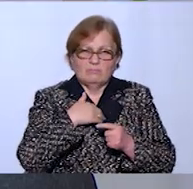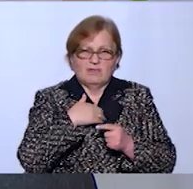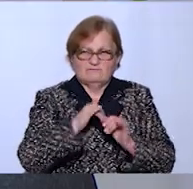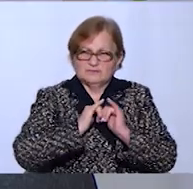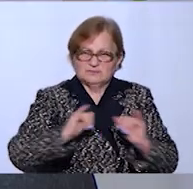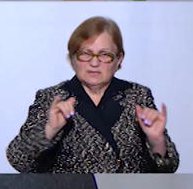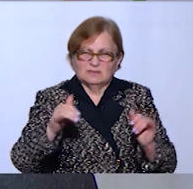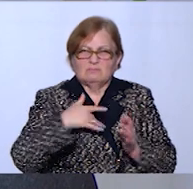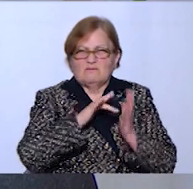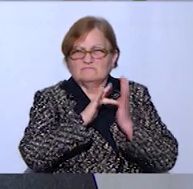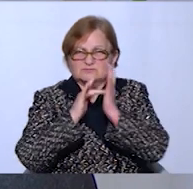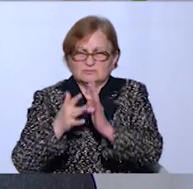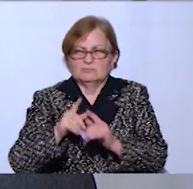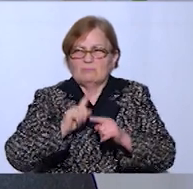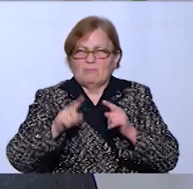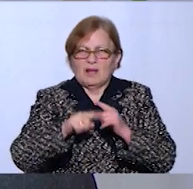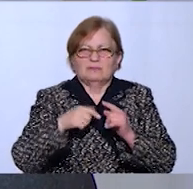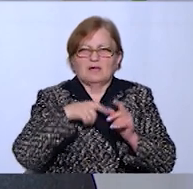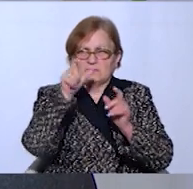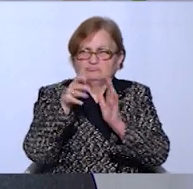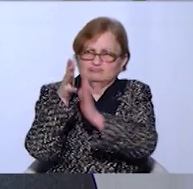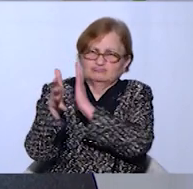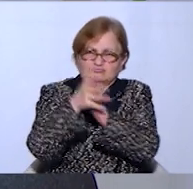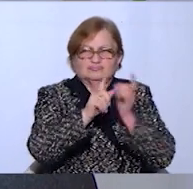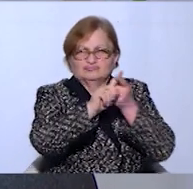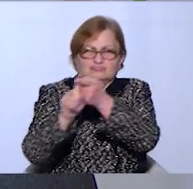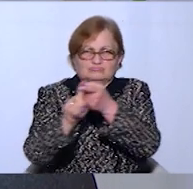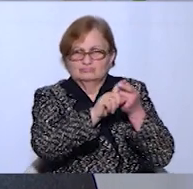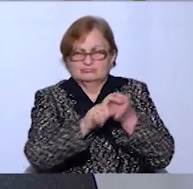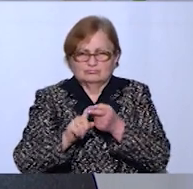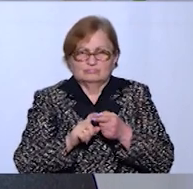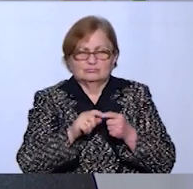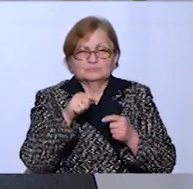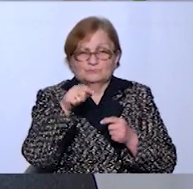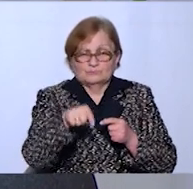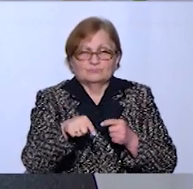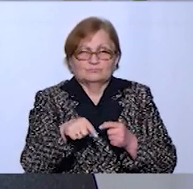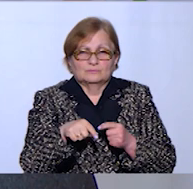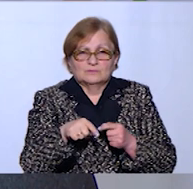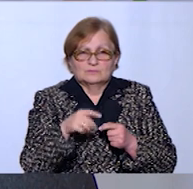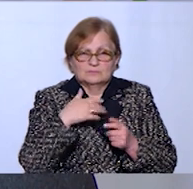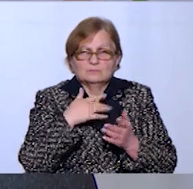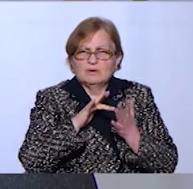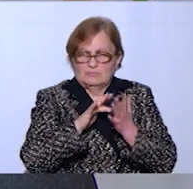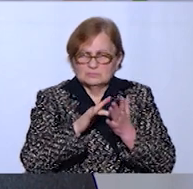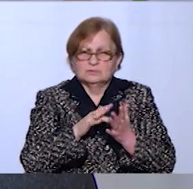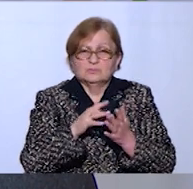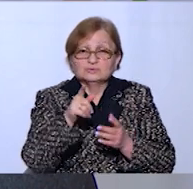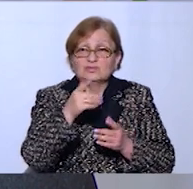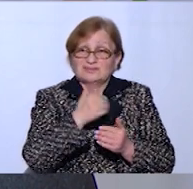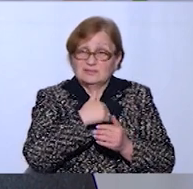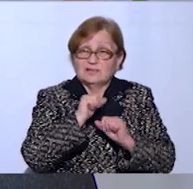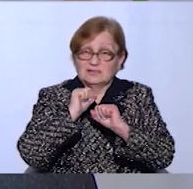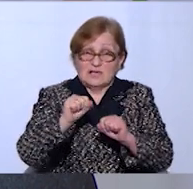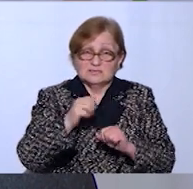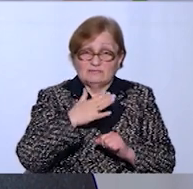უნდა. თუმცა ალბათ უნდა გავითვალისწინოთ, რომ ჩვენ ეს ინფორმაცია ბავშვებს უნდა მივაწოდოთ როგორც ინფორმაცია და არა